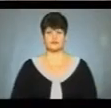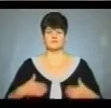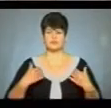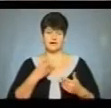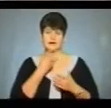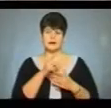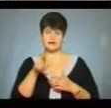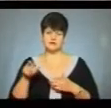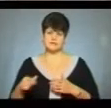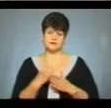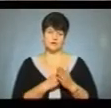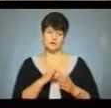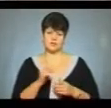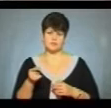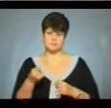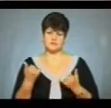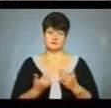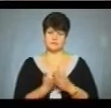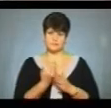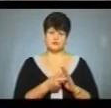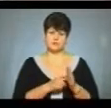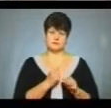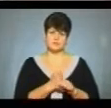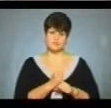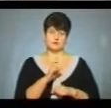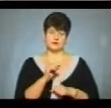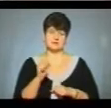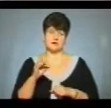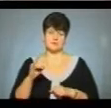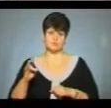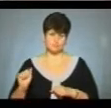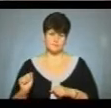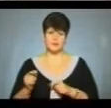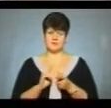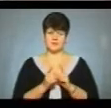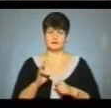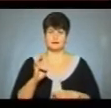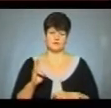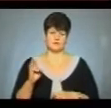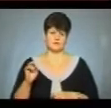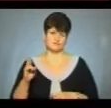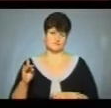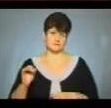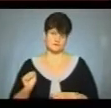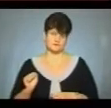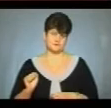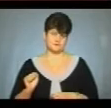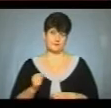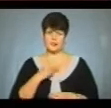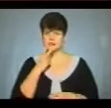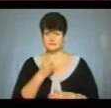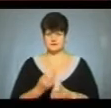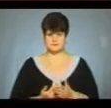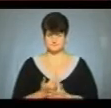вітаю глядачів телеканалу ЮА Тернопіль. В ефірі новини у студії Богдана Сарабун, сурдопереклад Надія Коцовська. Дивіться